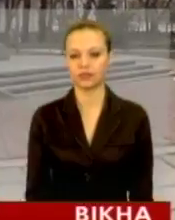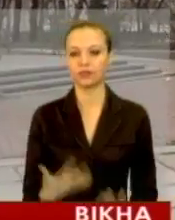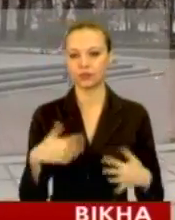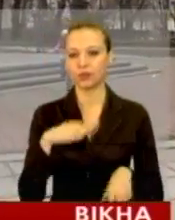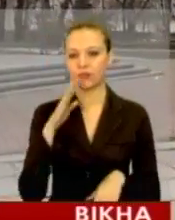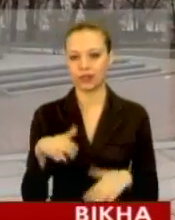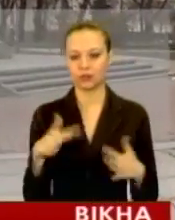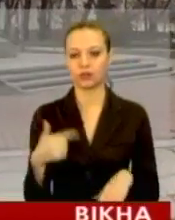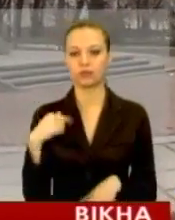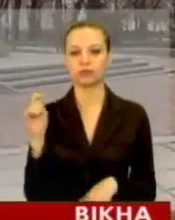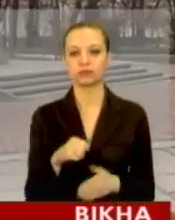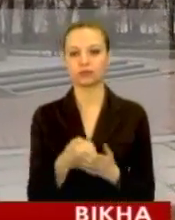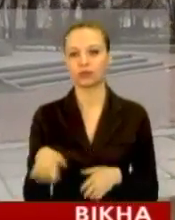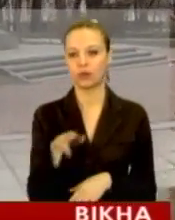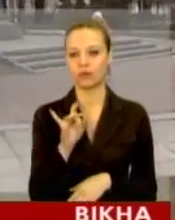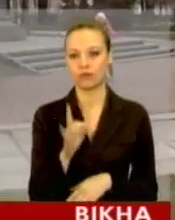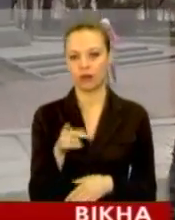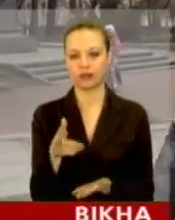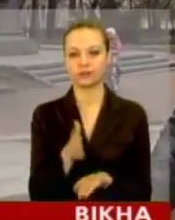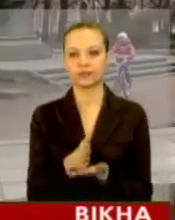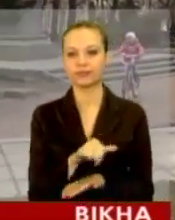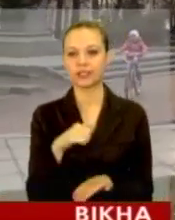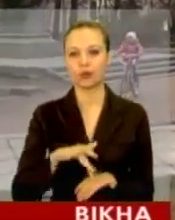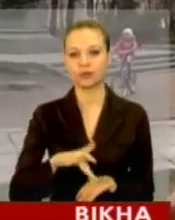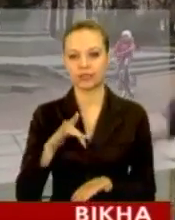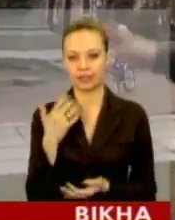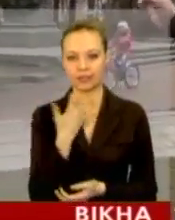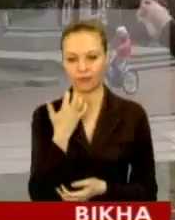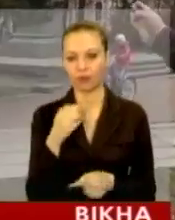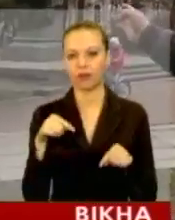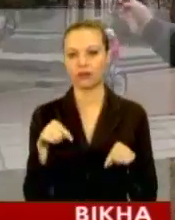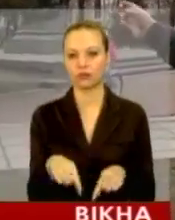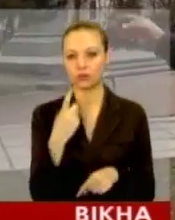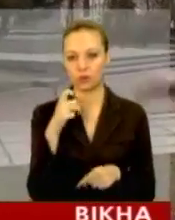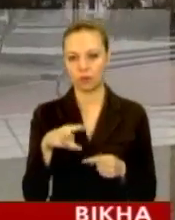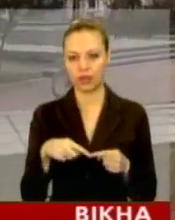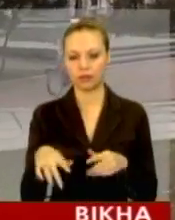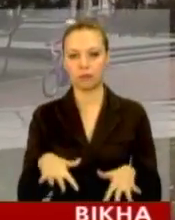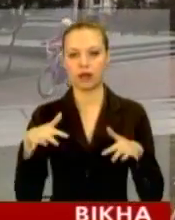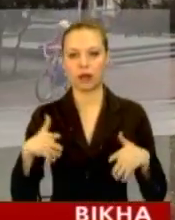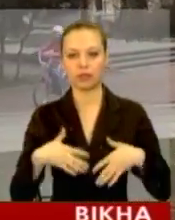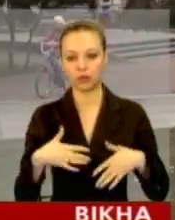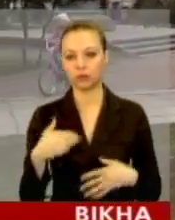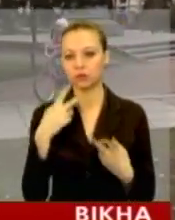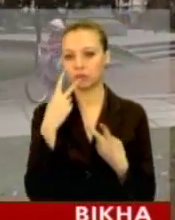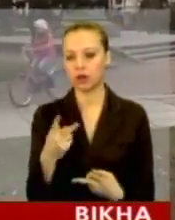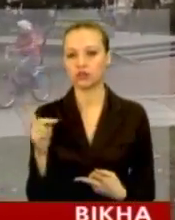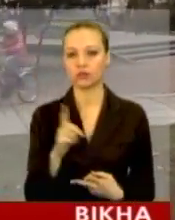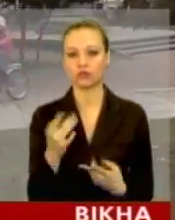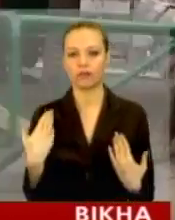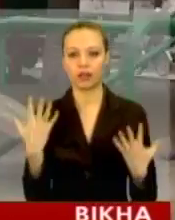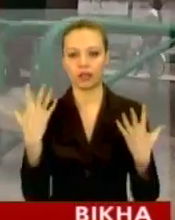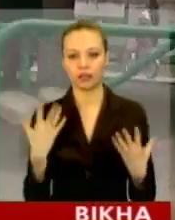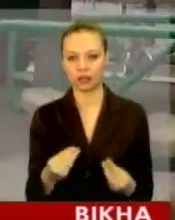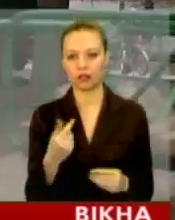Ми приїхали до Семінарського парку. Він розташований в самому центрі Сімферополя. Тут в 100 метрах парламент Криму. Ми бачимо, що в вихідний день,